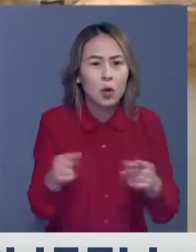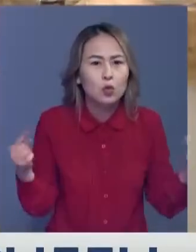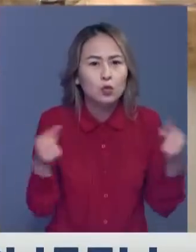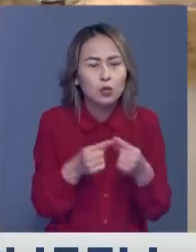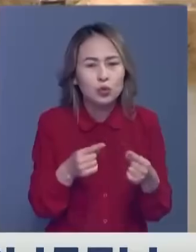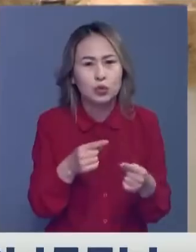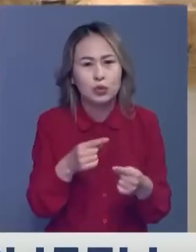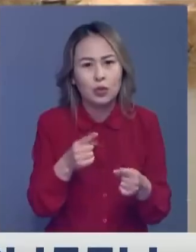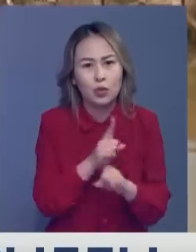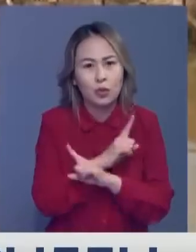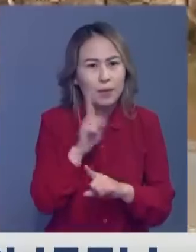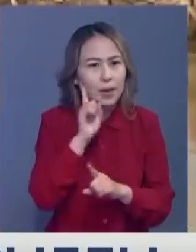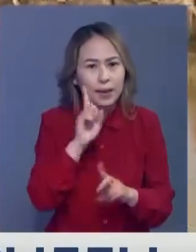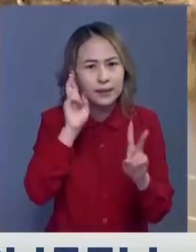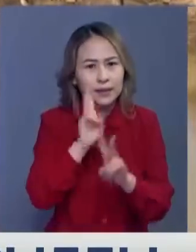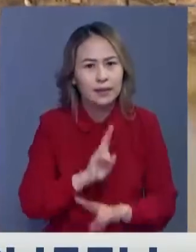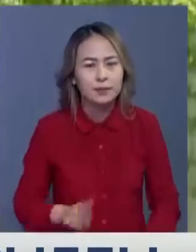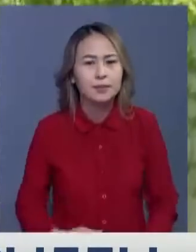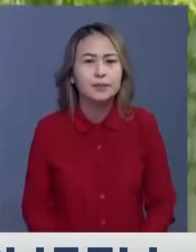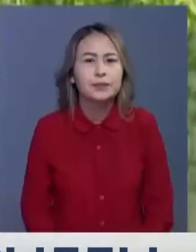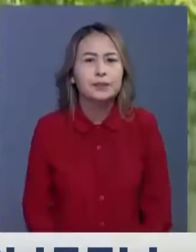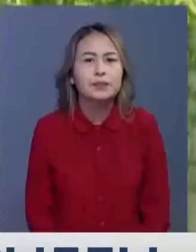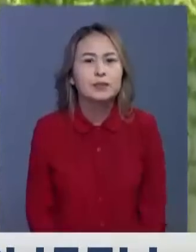қырылғанын әлі зерттеп жатыр.